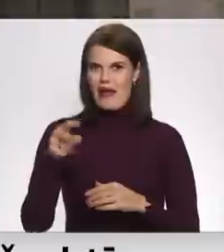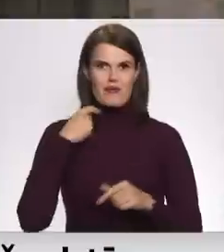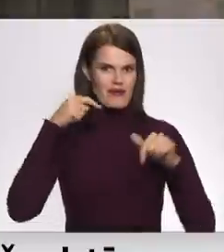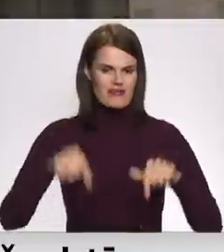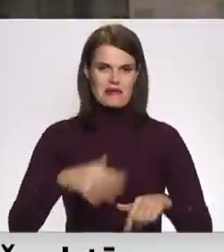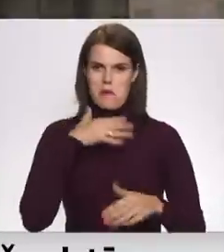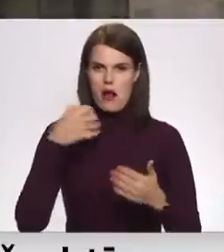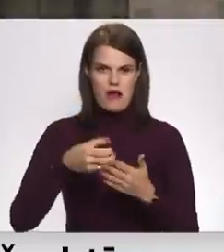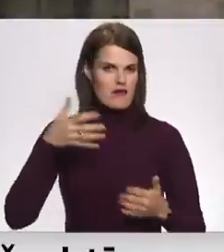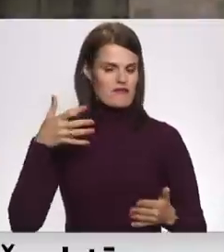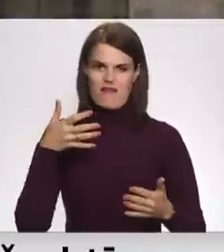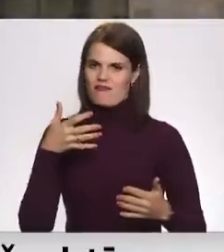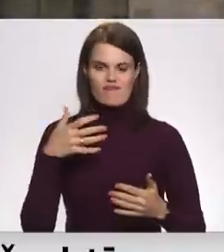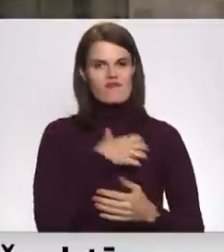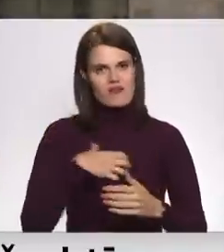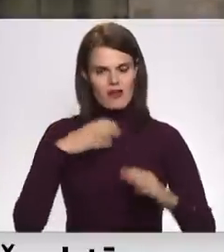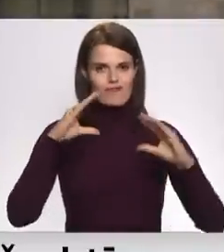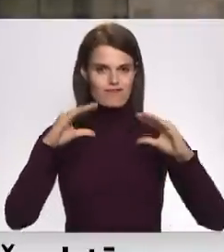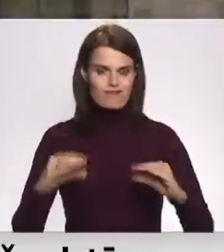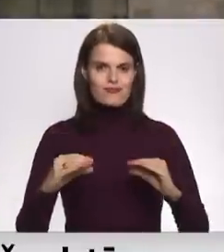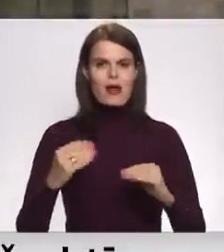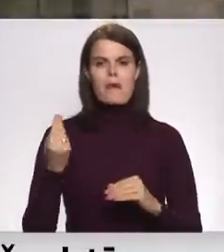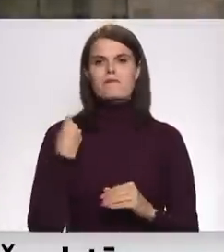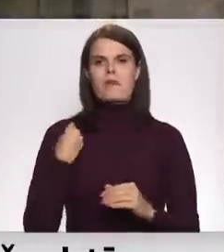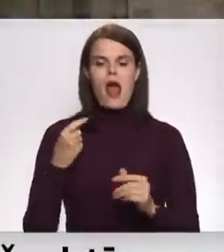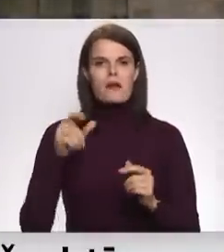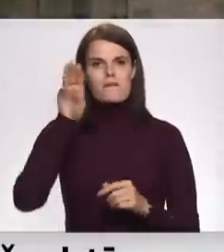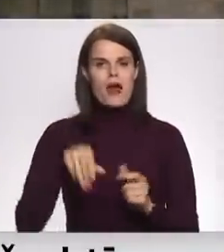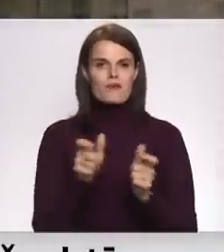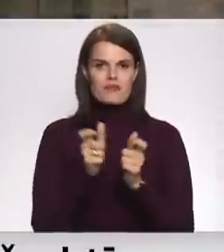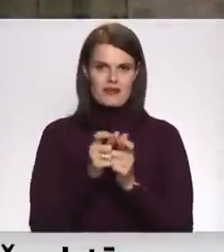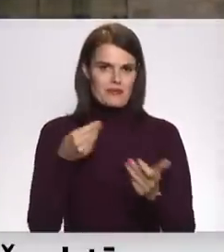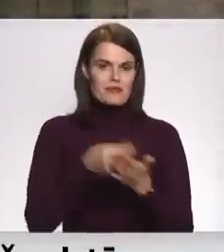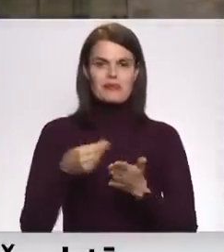ir pat daudz, un mēs arī redzam, ka tie mēnešu biļešu pirkšanas gadījumi